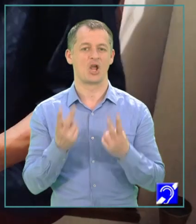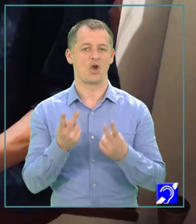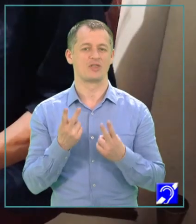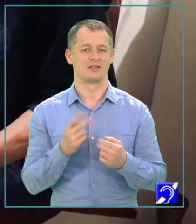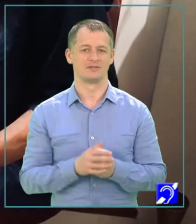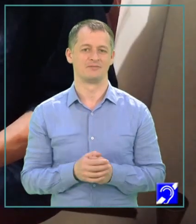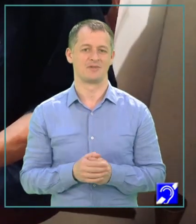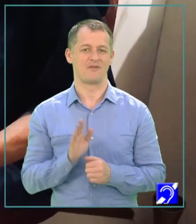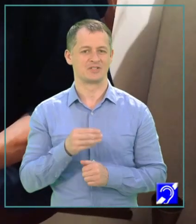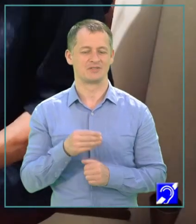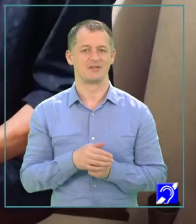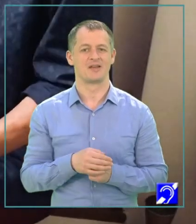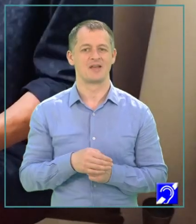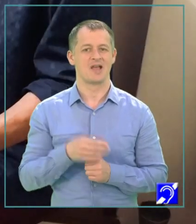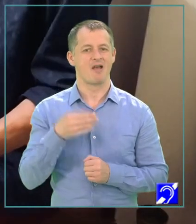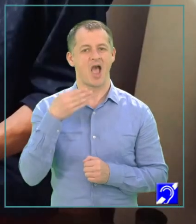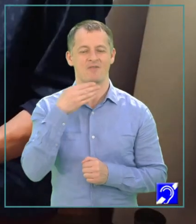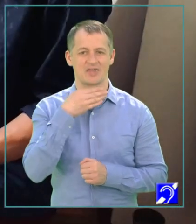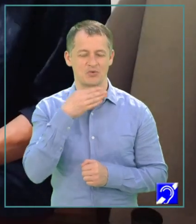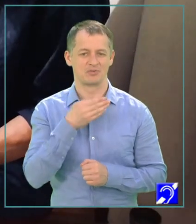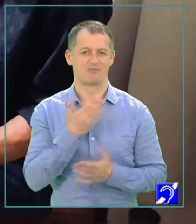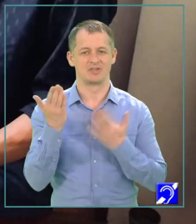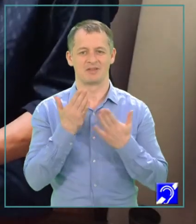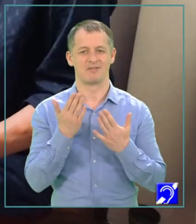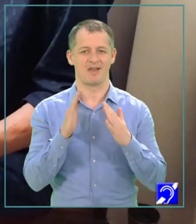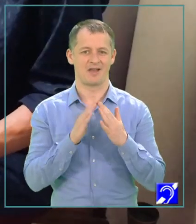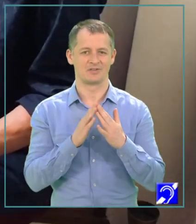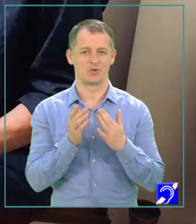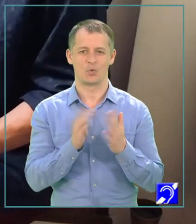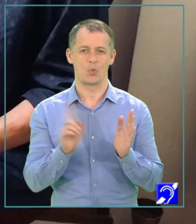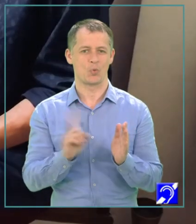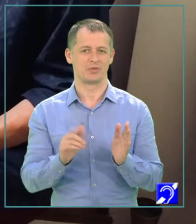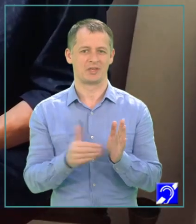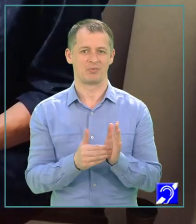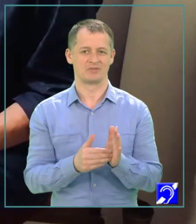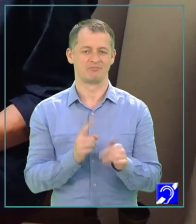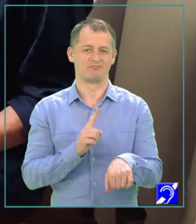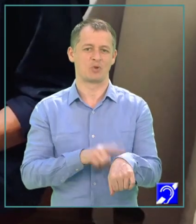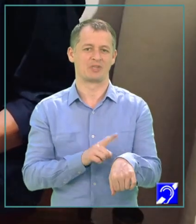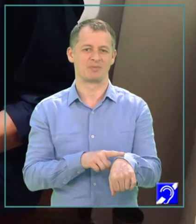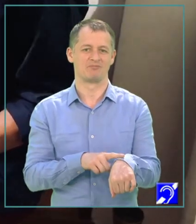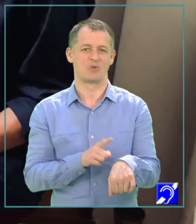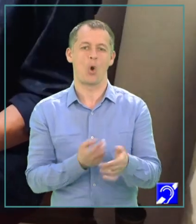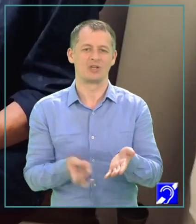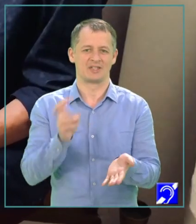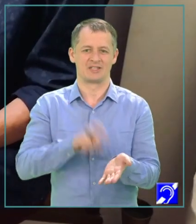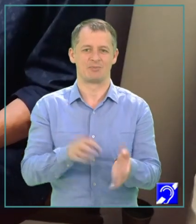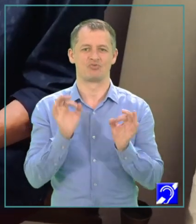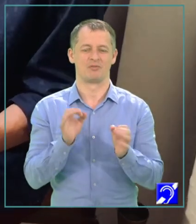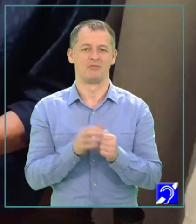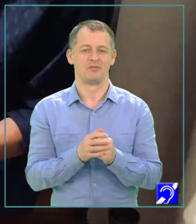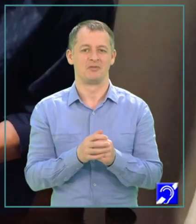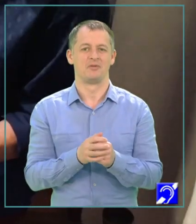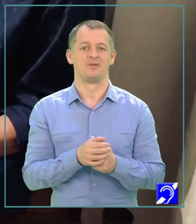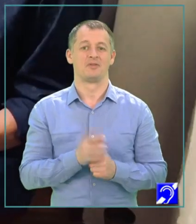aveți și avantajul de a învăța de acasă, nu trebuie să vă mai treziți la o anumită oră, nu trebuie să vă mai deplasați până la școală.